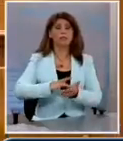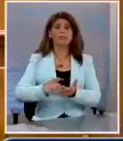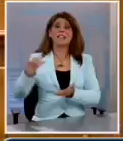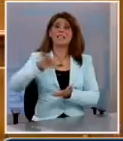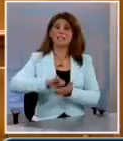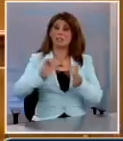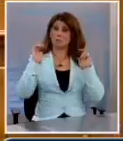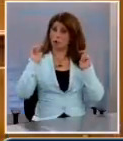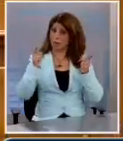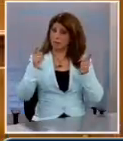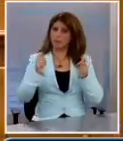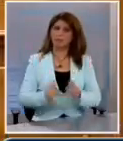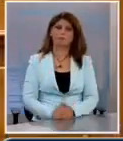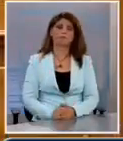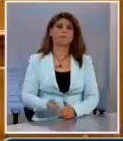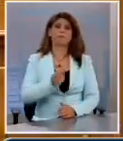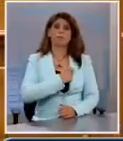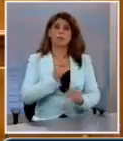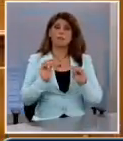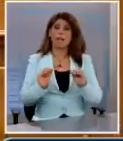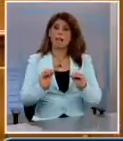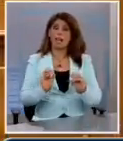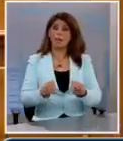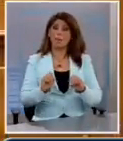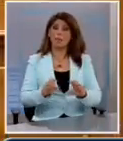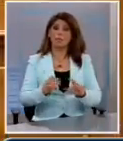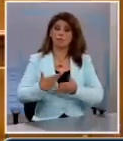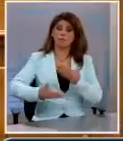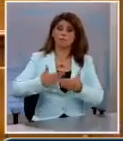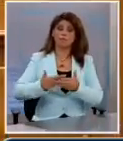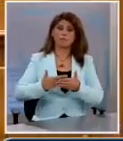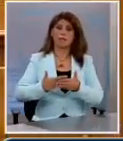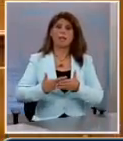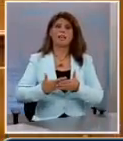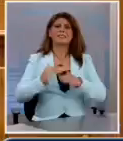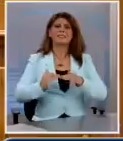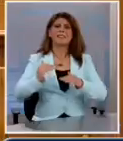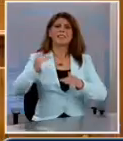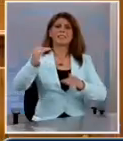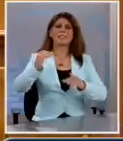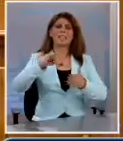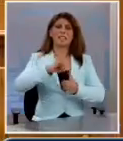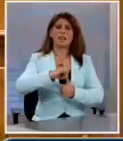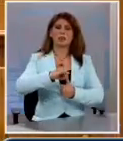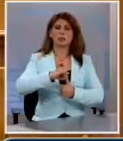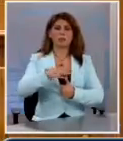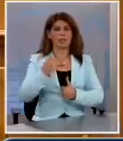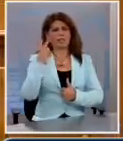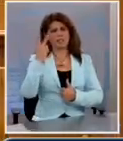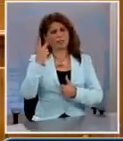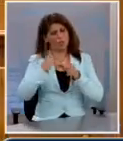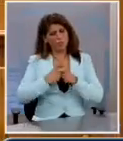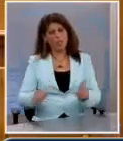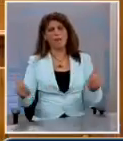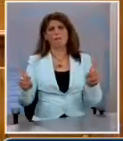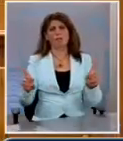δημοκρατίας, που θεωρεί ότι η εκπαίδευση αναπαράγει ταξικά στερεότυπα. Ξέρετε, υπάρχουν δύο ειδών υπουργοί